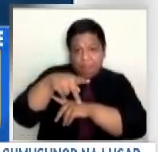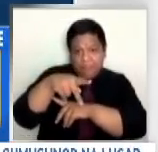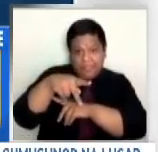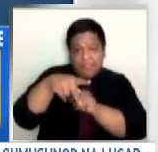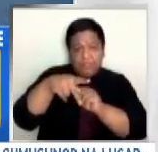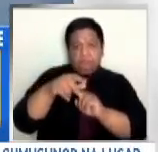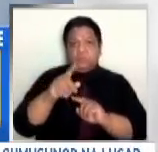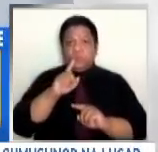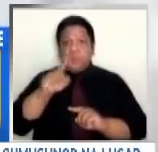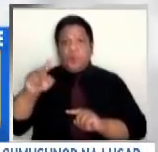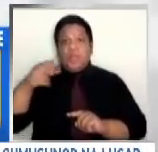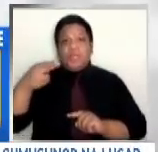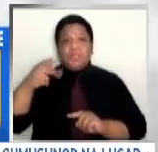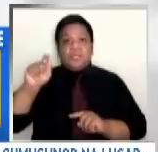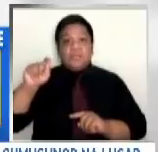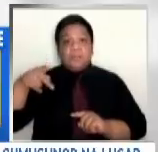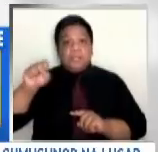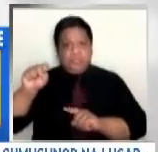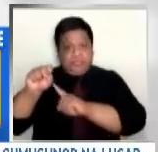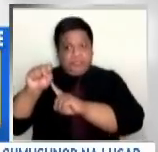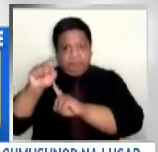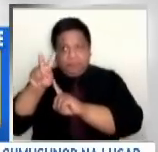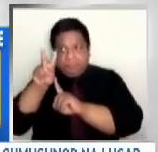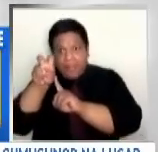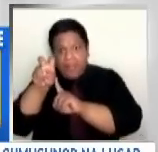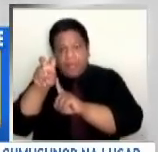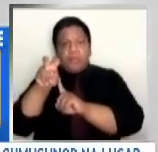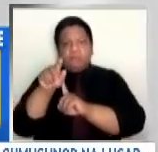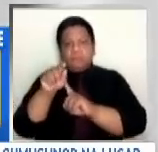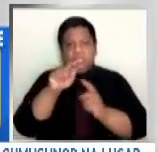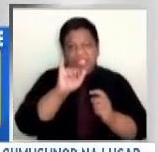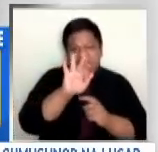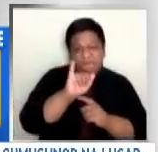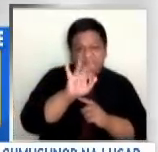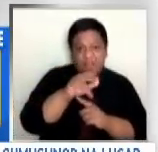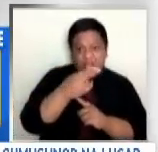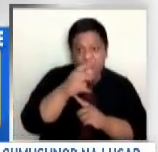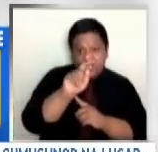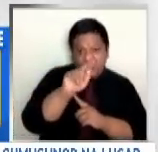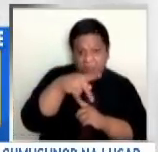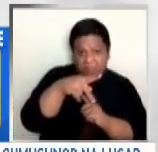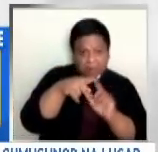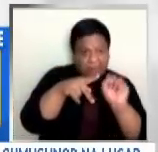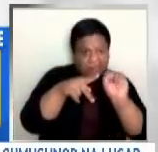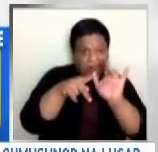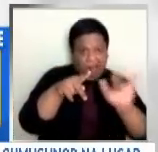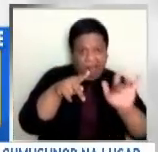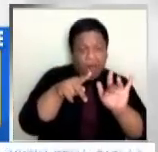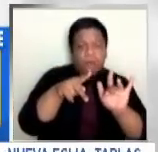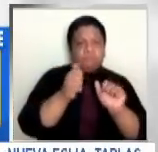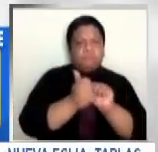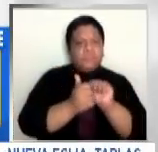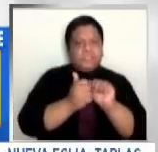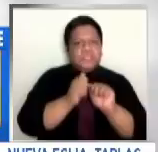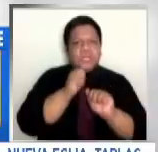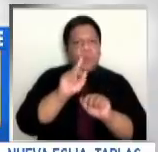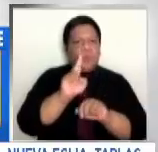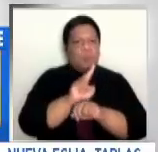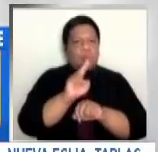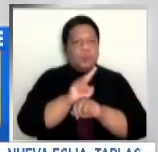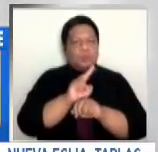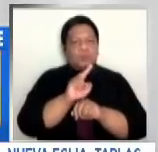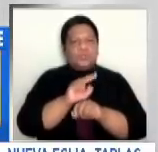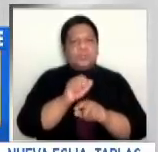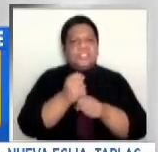HTTPS na makikita sa address bar. Ibig sabihin, kapag HTTP, hindi gumagamit ng social or secure connection